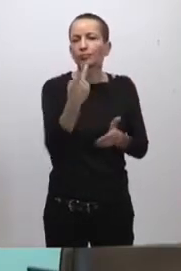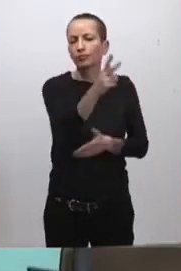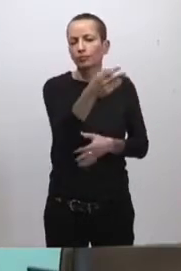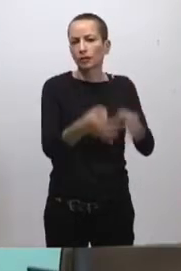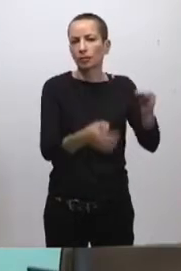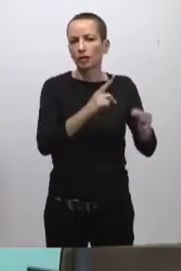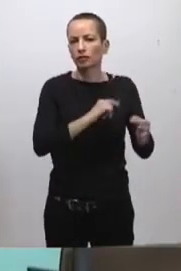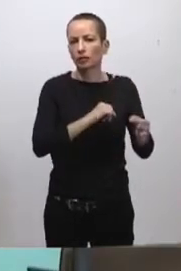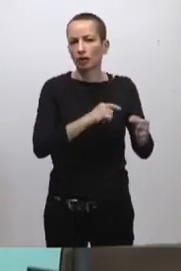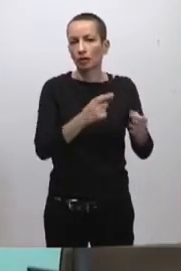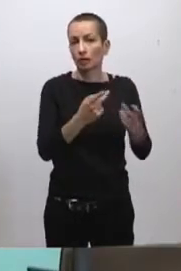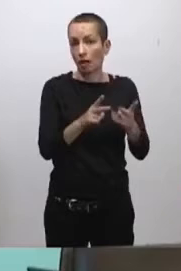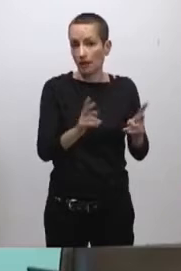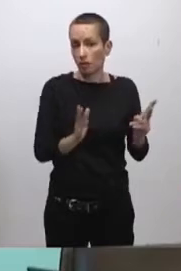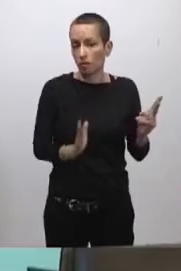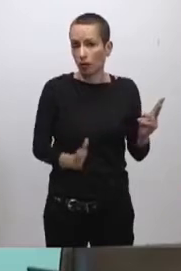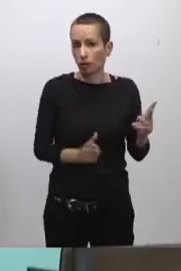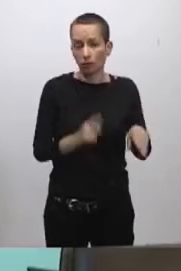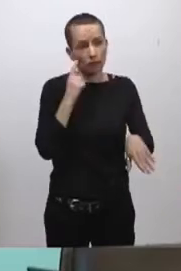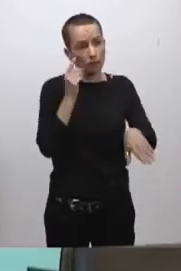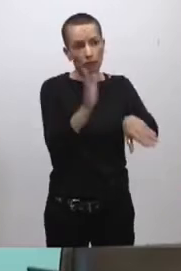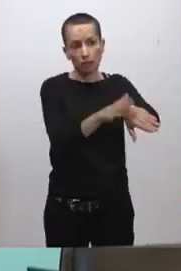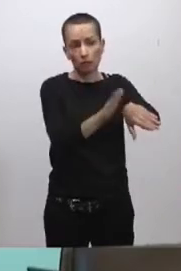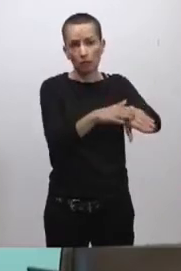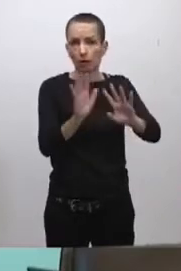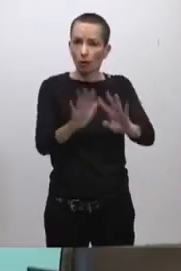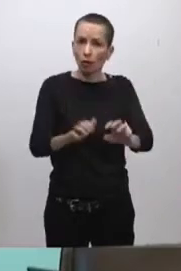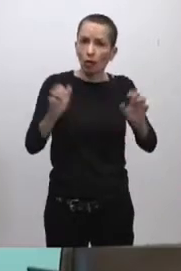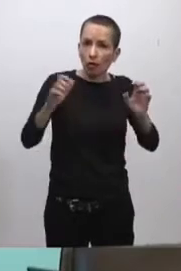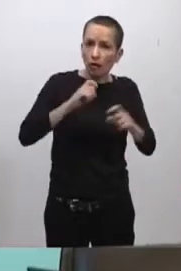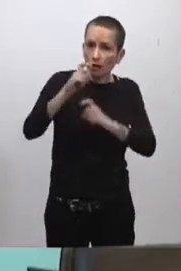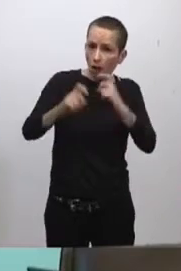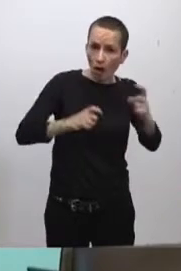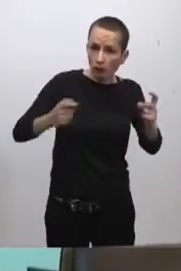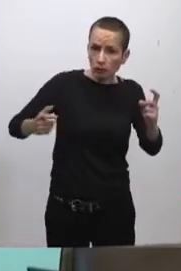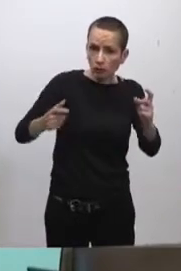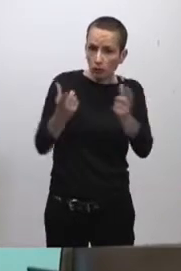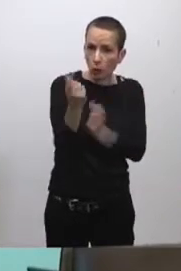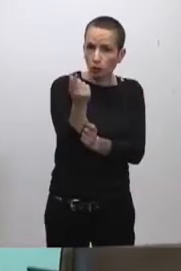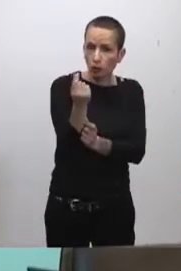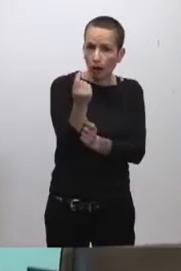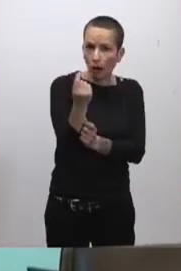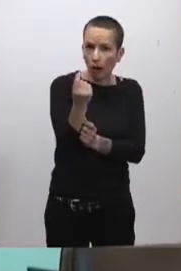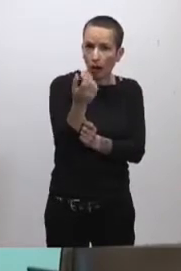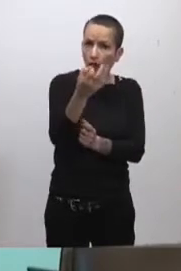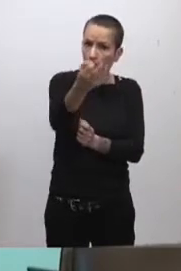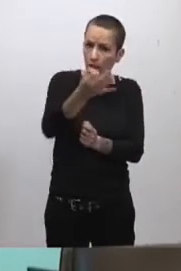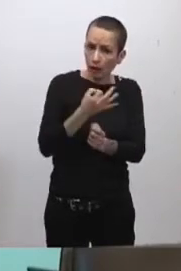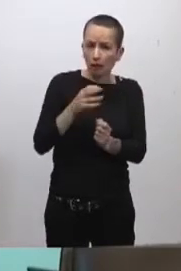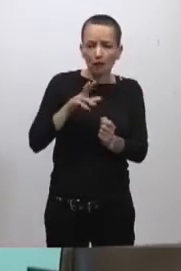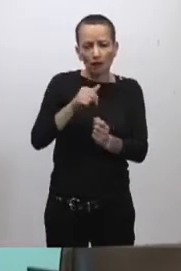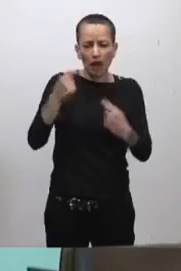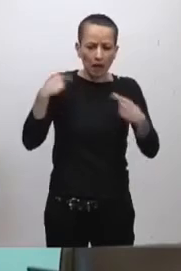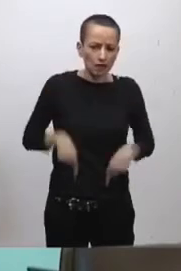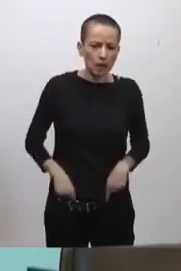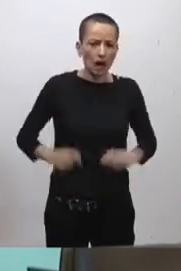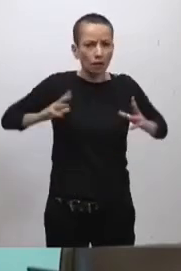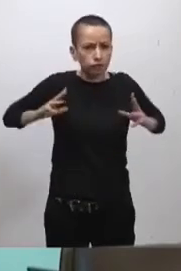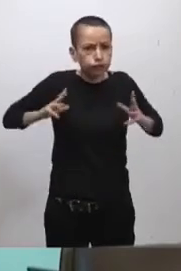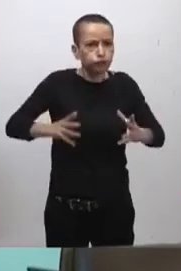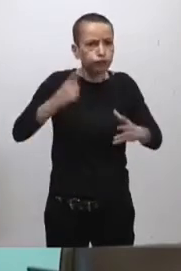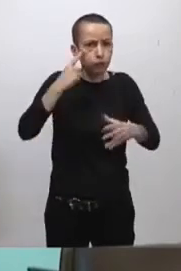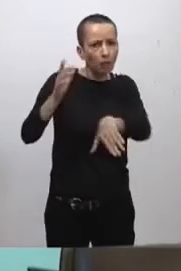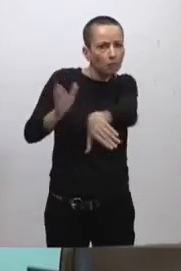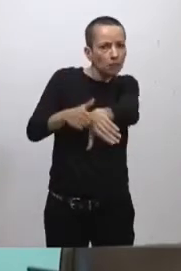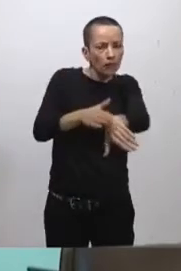Bordeaux pour lui rappeler que le Grenelle des violences conjugales nous avait collectivement assuré d'un investissement massif de l'État dans leur